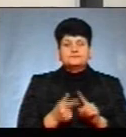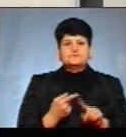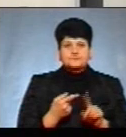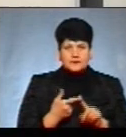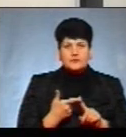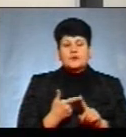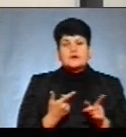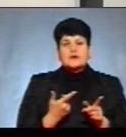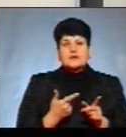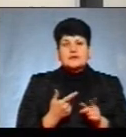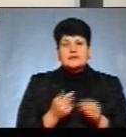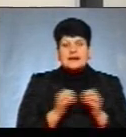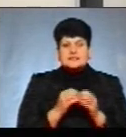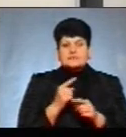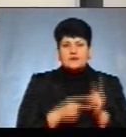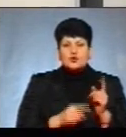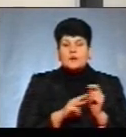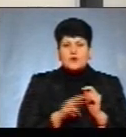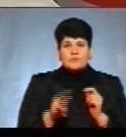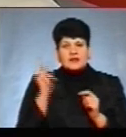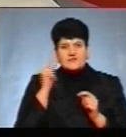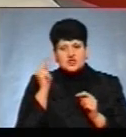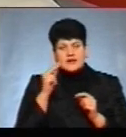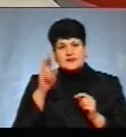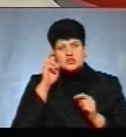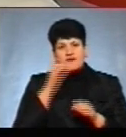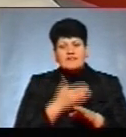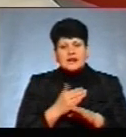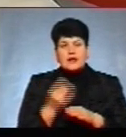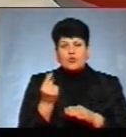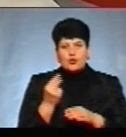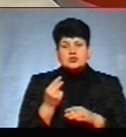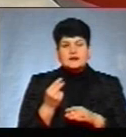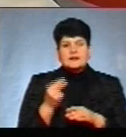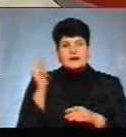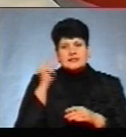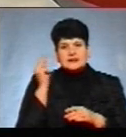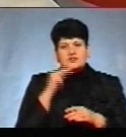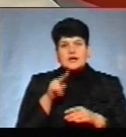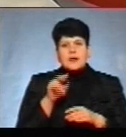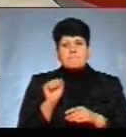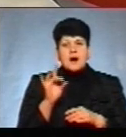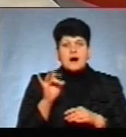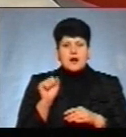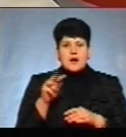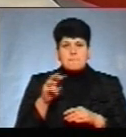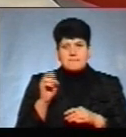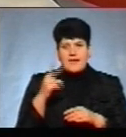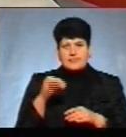Далі. 10,5 мільйонів – це навчання, держава виділяє кошти на навчання фельдшерів,